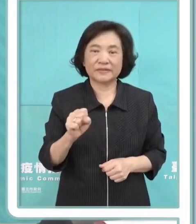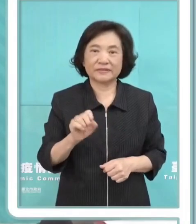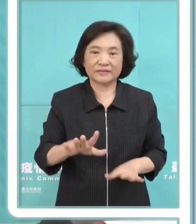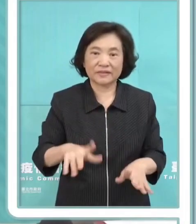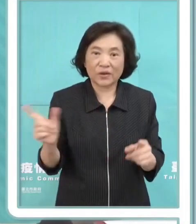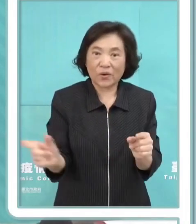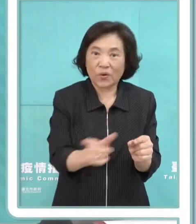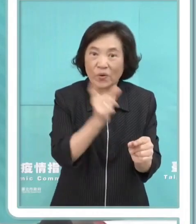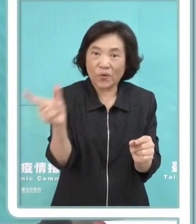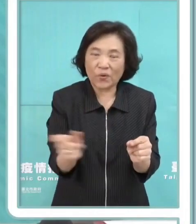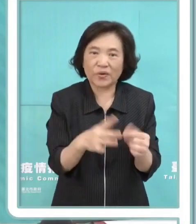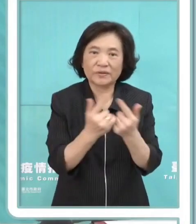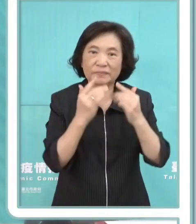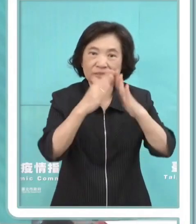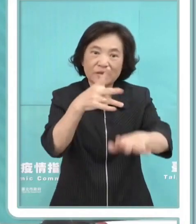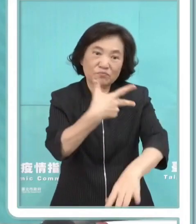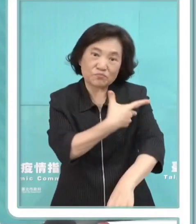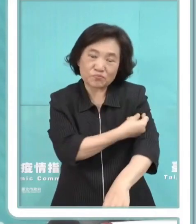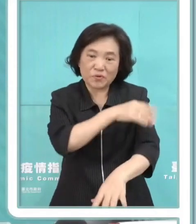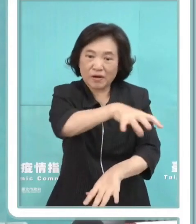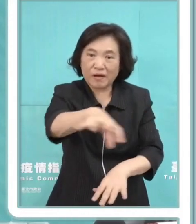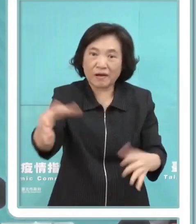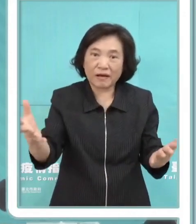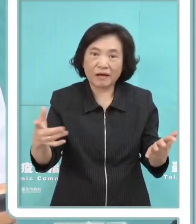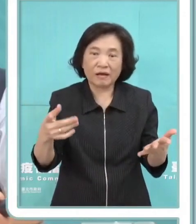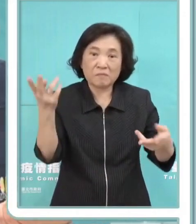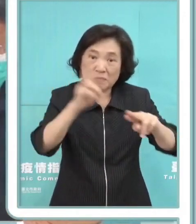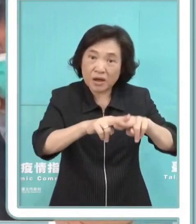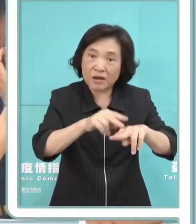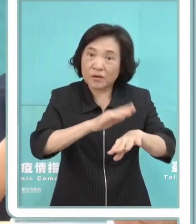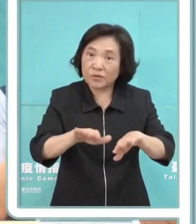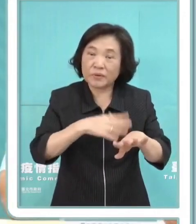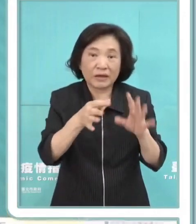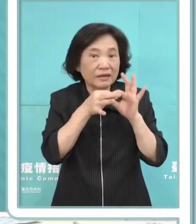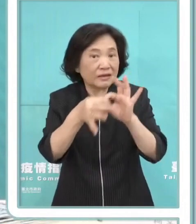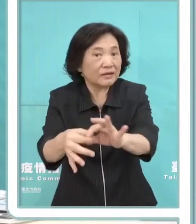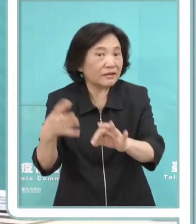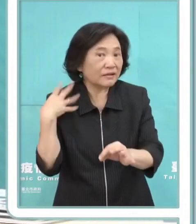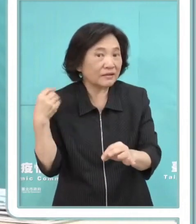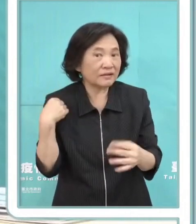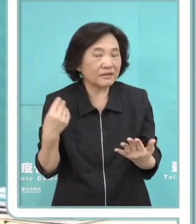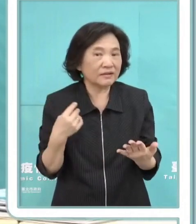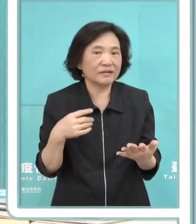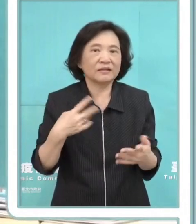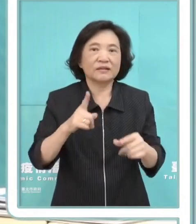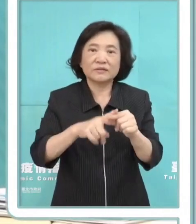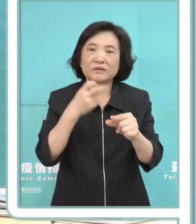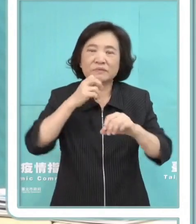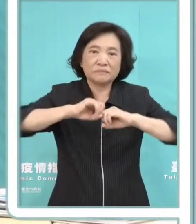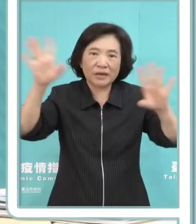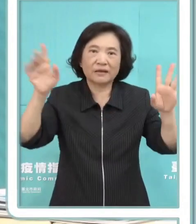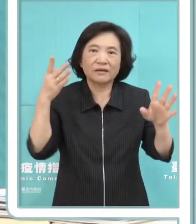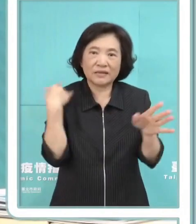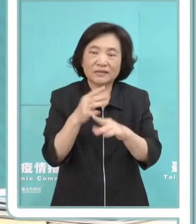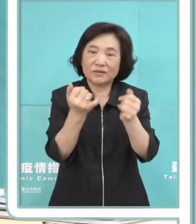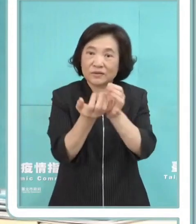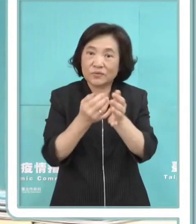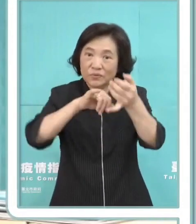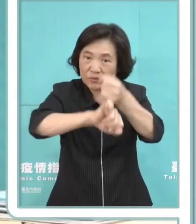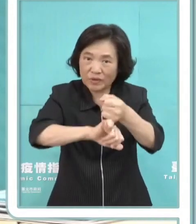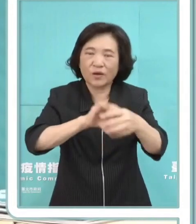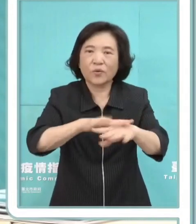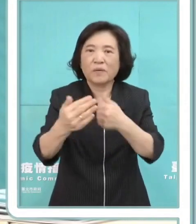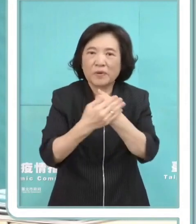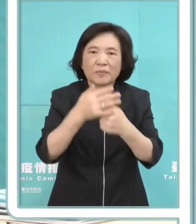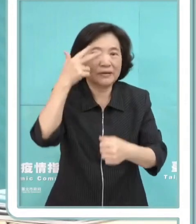因应台风，目前台北市疫苗各施打站是否停止或是照常施打？中央表示，已经预约的民众会